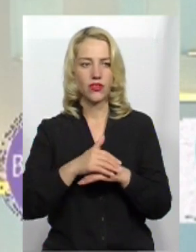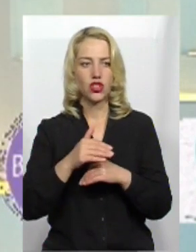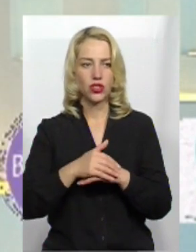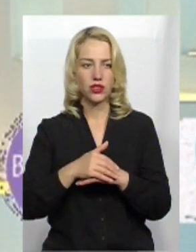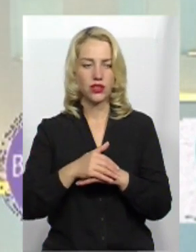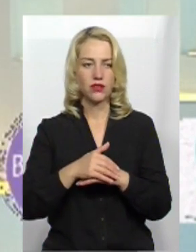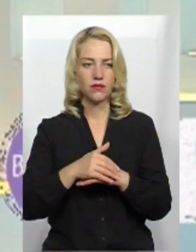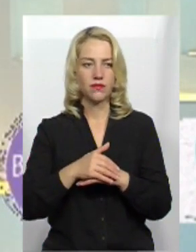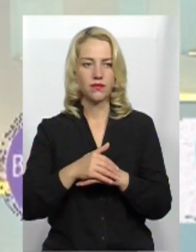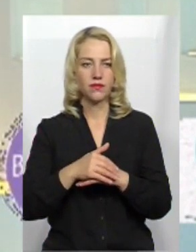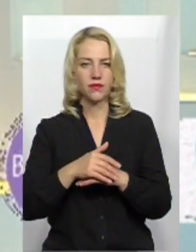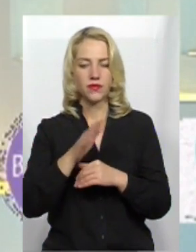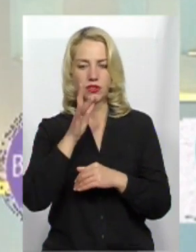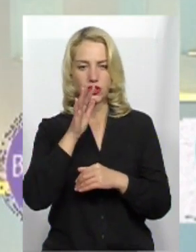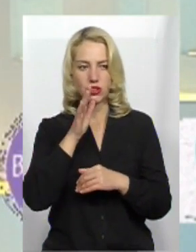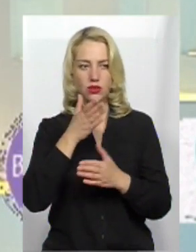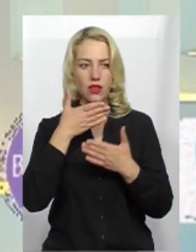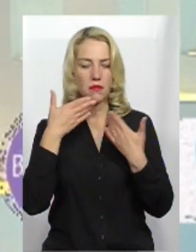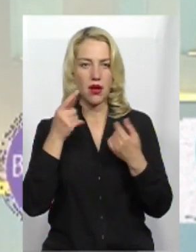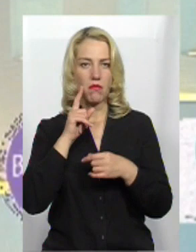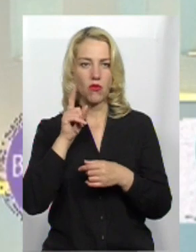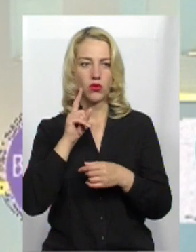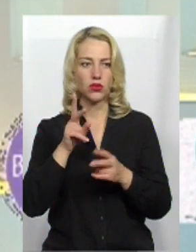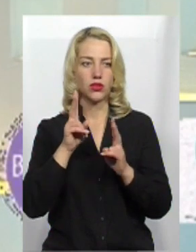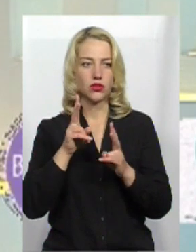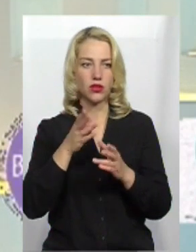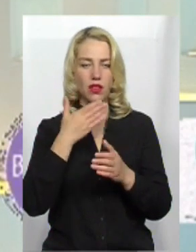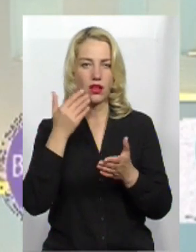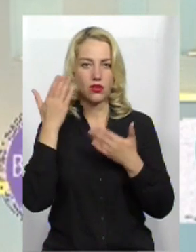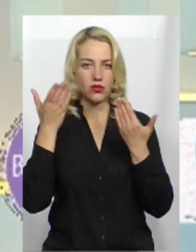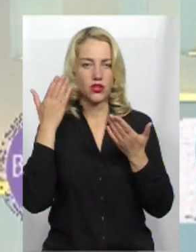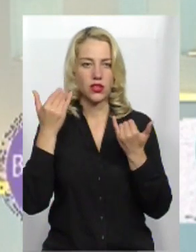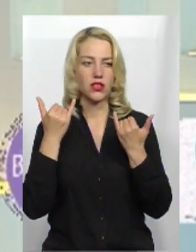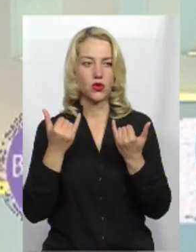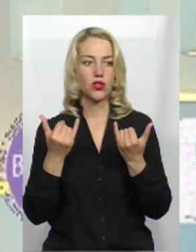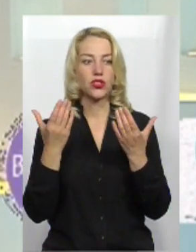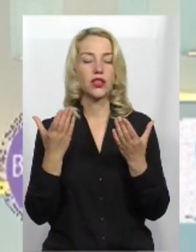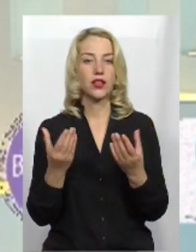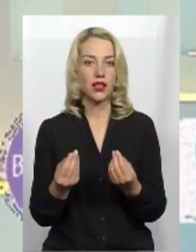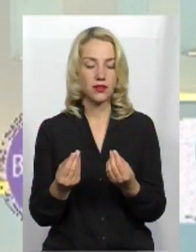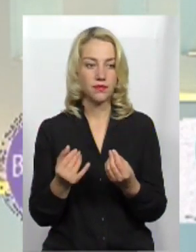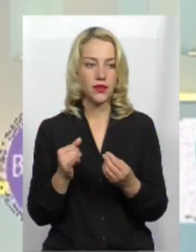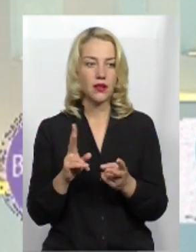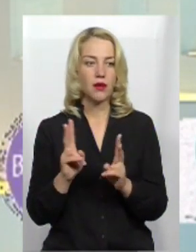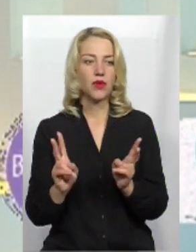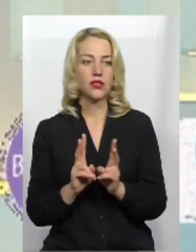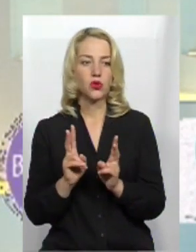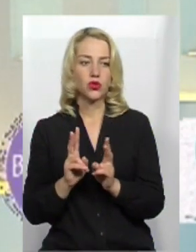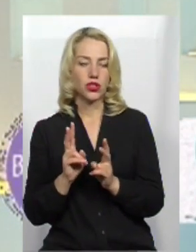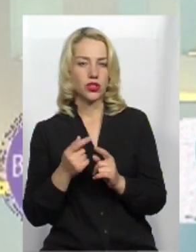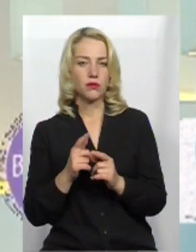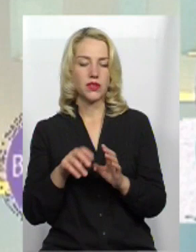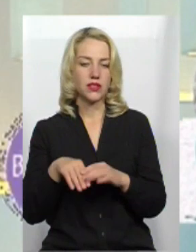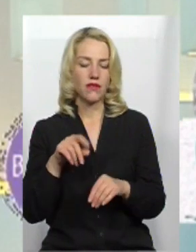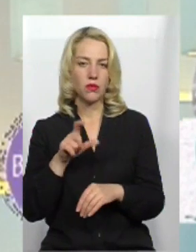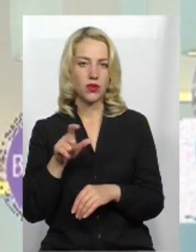вечірній пору часу немає молоді, яка не розважається на сьогоднішній день. І при зустрічі з виборцями мені